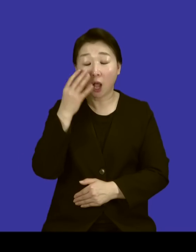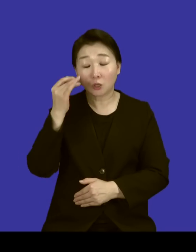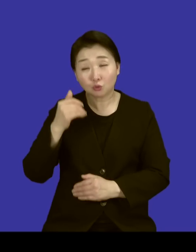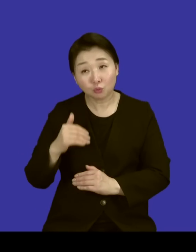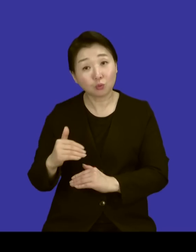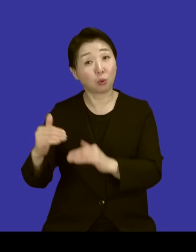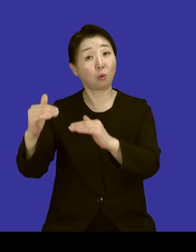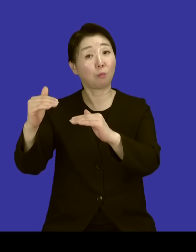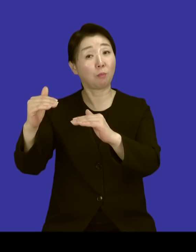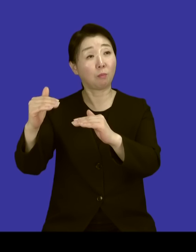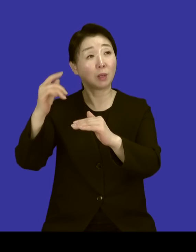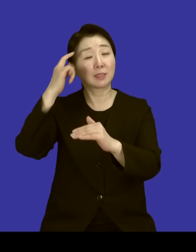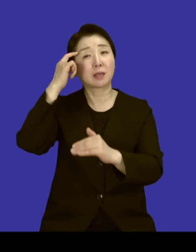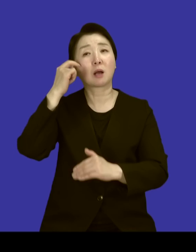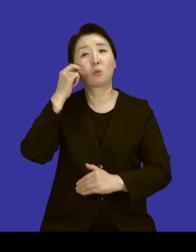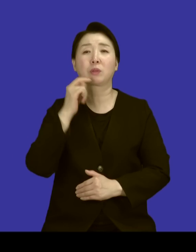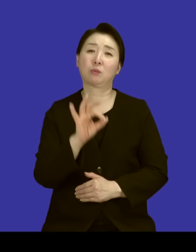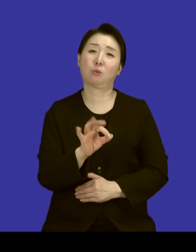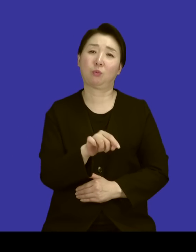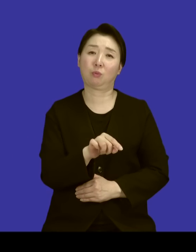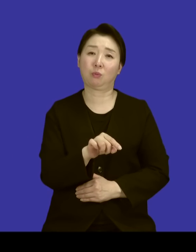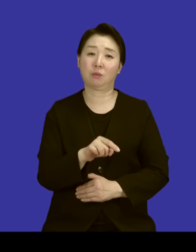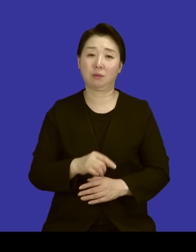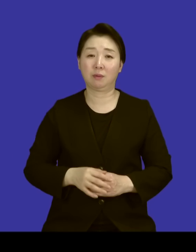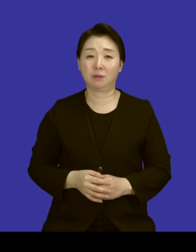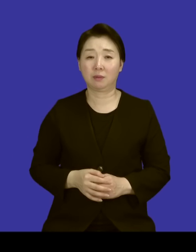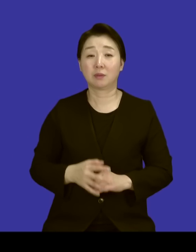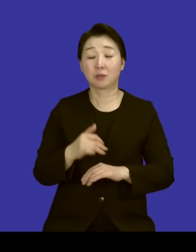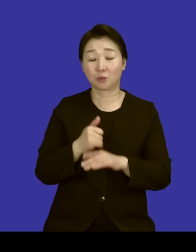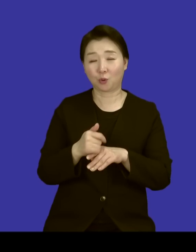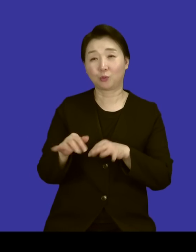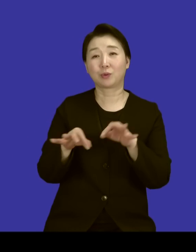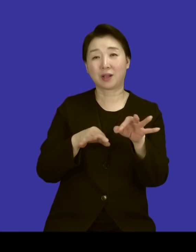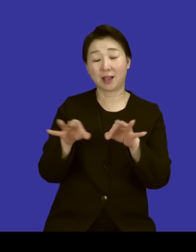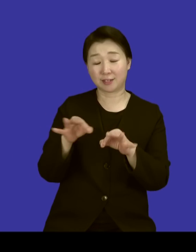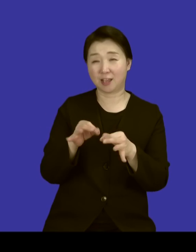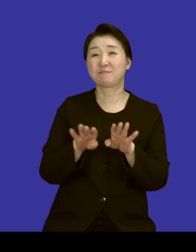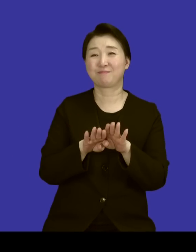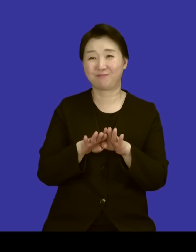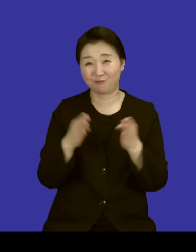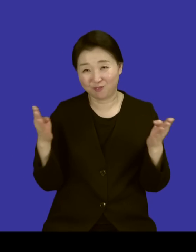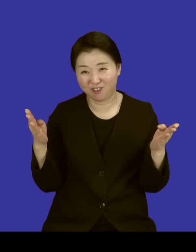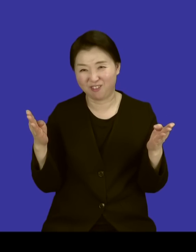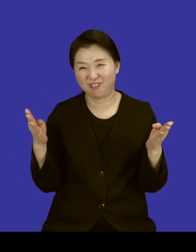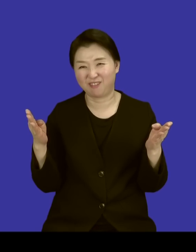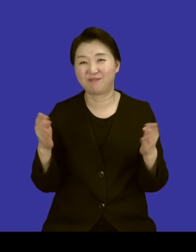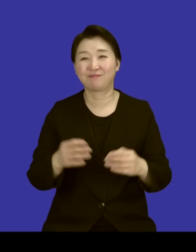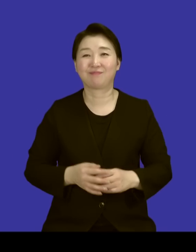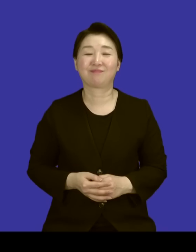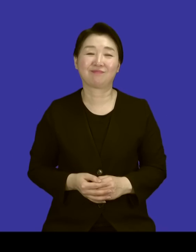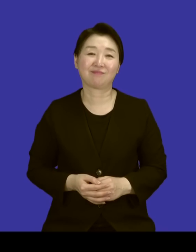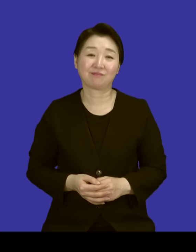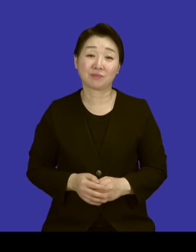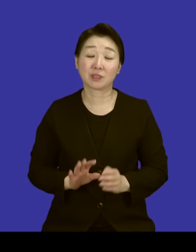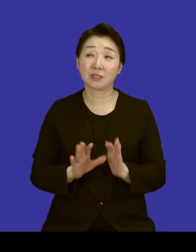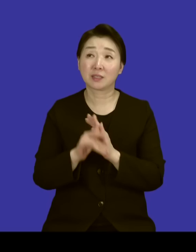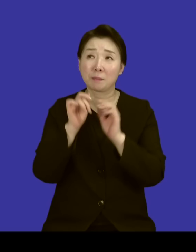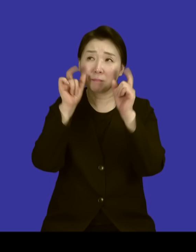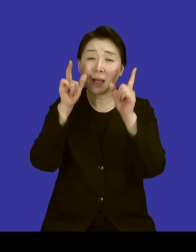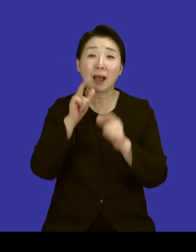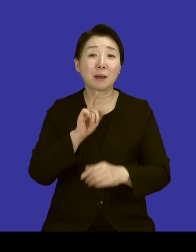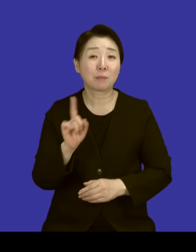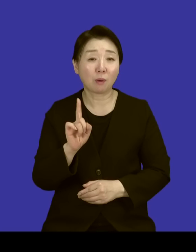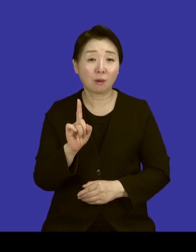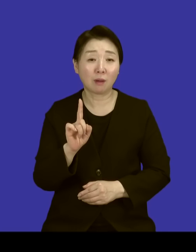순조로움? 생각도 못하는 돈이죠. 그래서 가게를 오픈하게 됐고요. 그때 제가 깨달은 거는 만약에